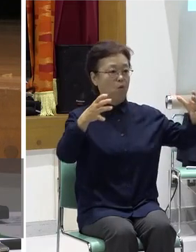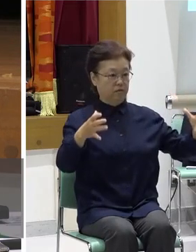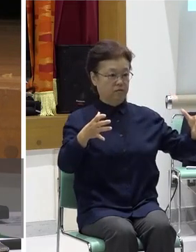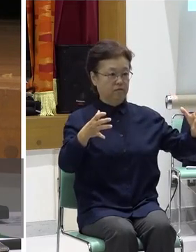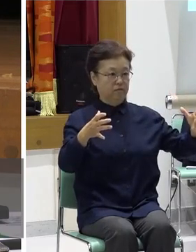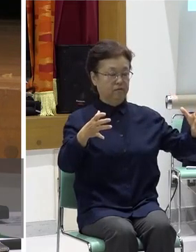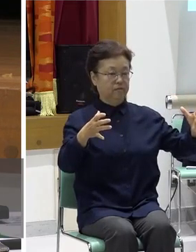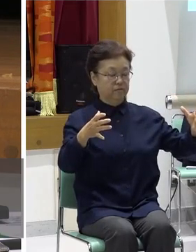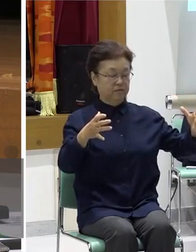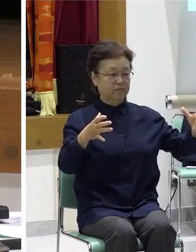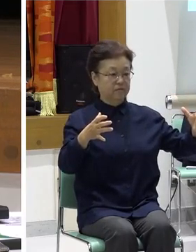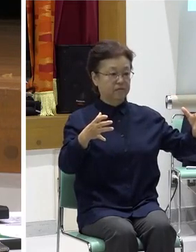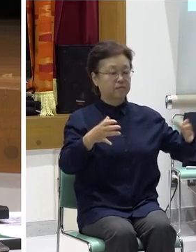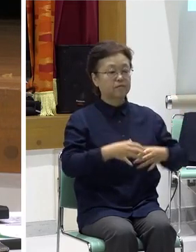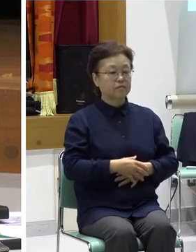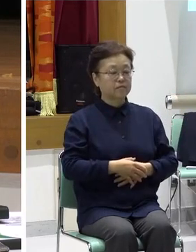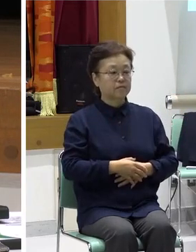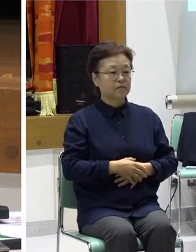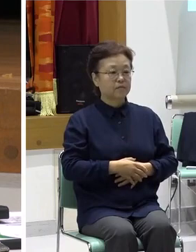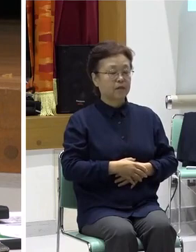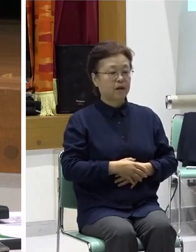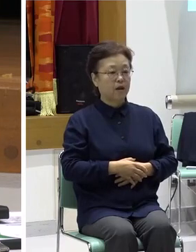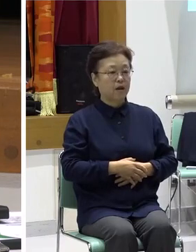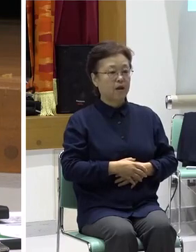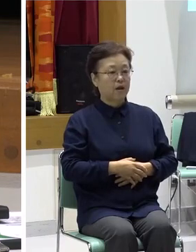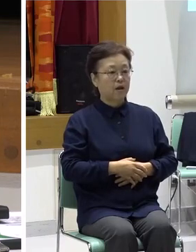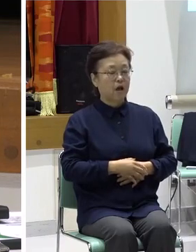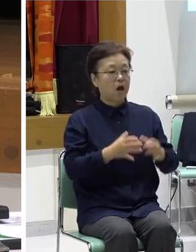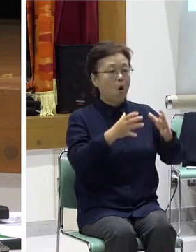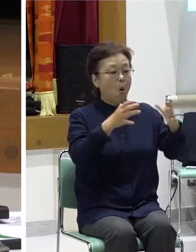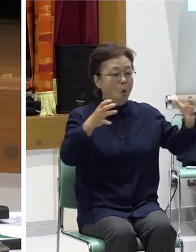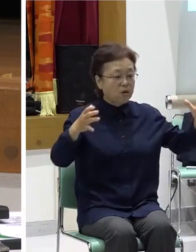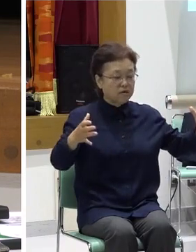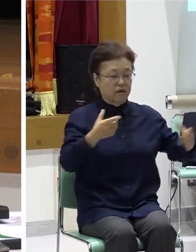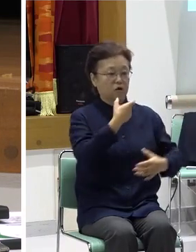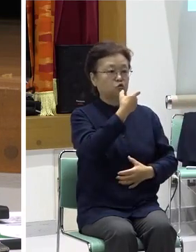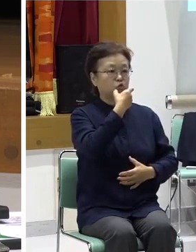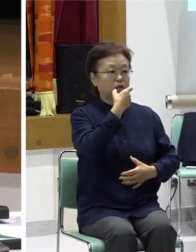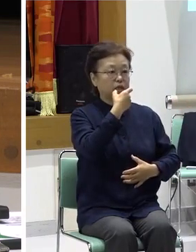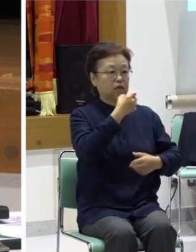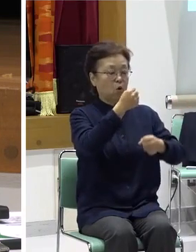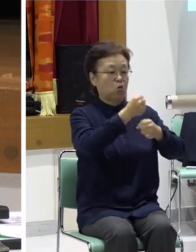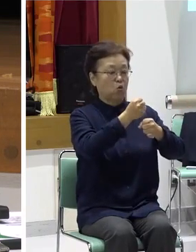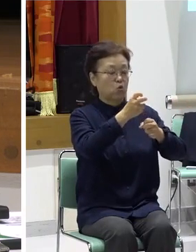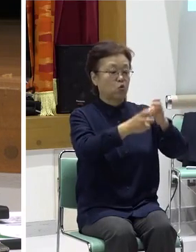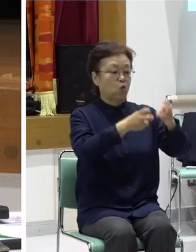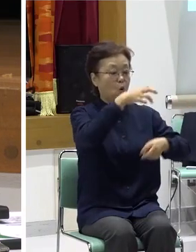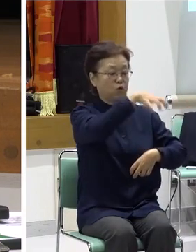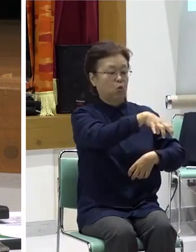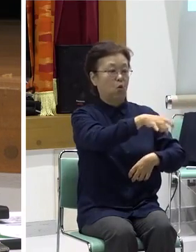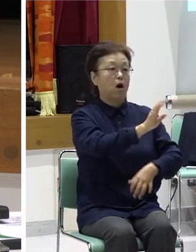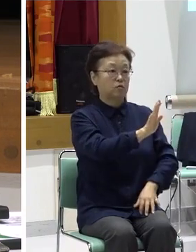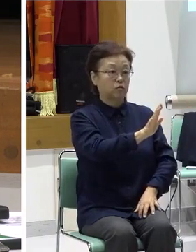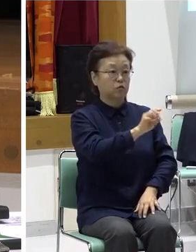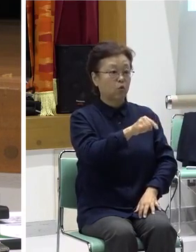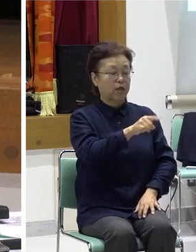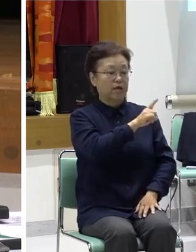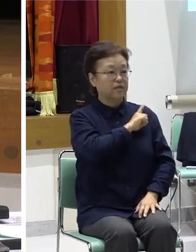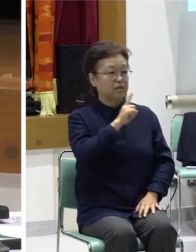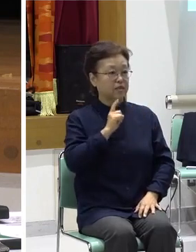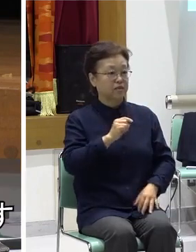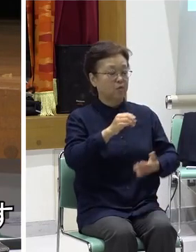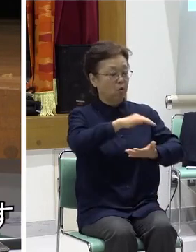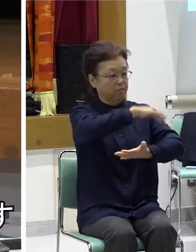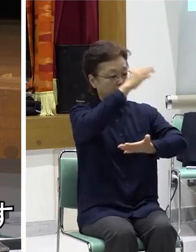して、結構な大きな実はクッキー工場があるんです。で、そこで本当に1日大量のクッキー